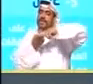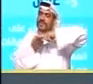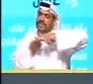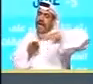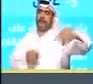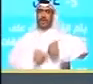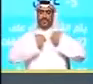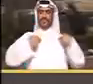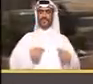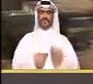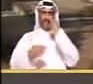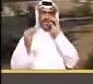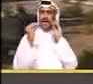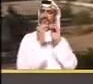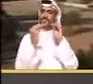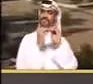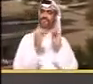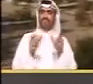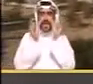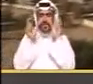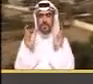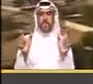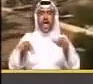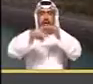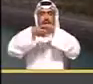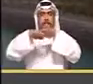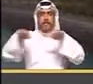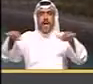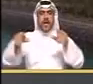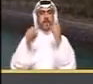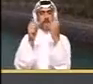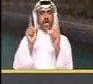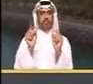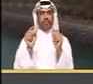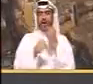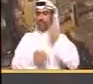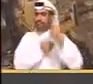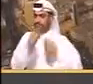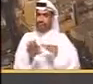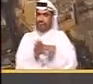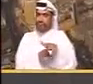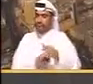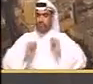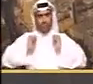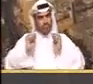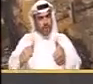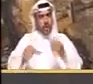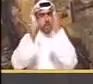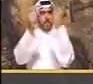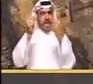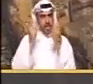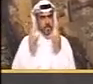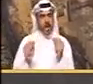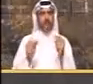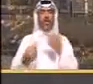هذا الترتيب بنظر المراقبين للأوضاع الأمنية في المنطقة إلا محصلة للجهود التي تبذلها الدولة بشراكة